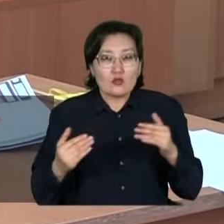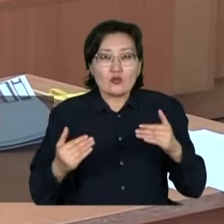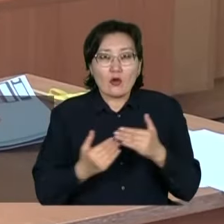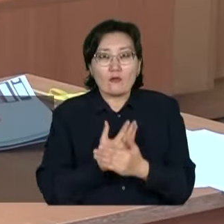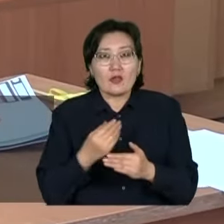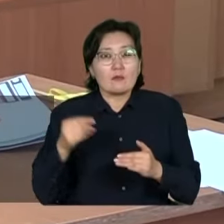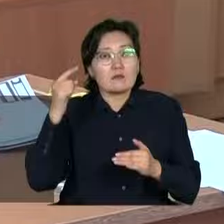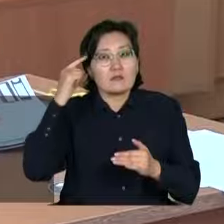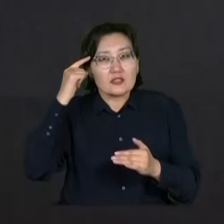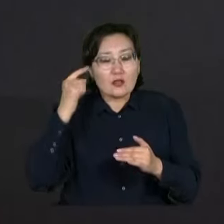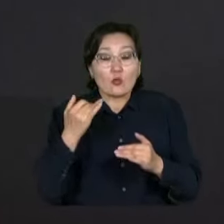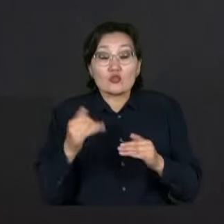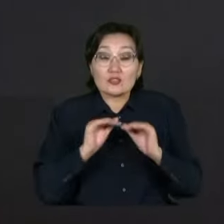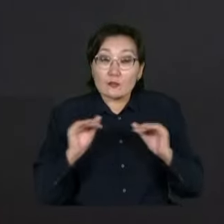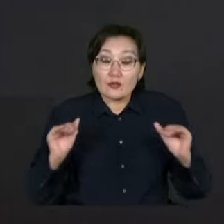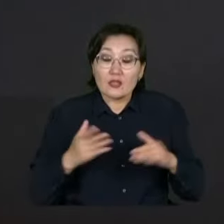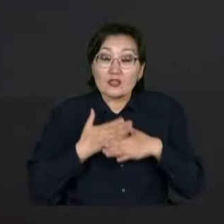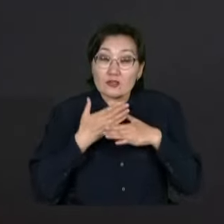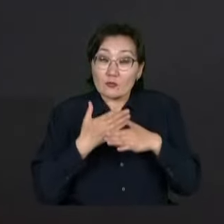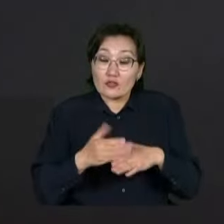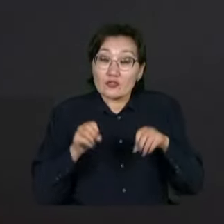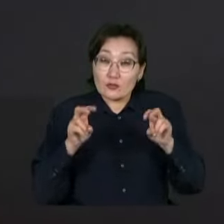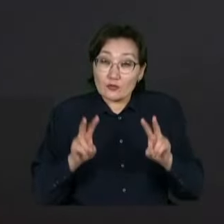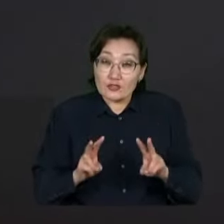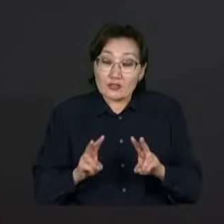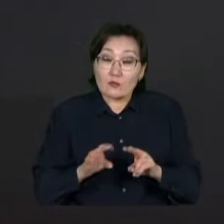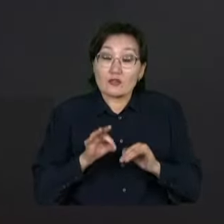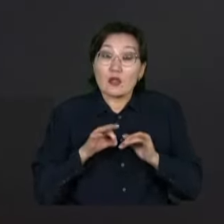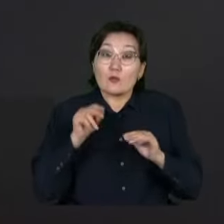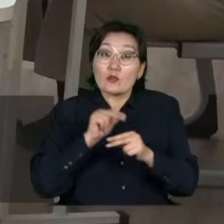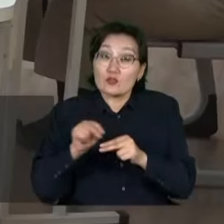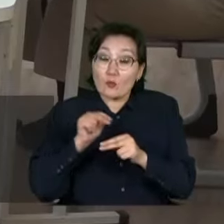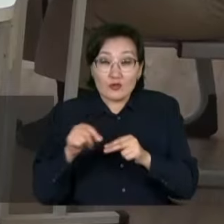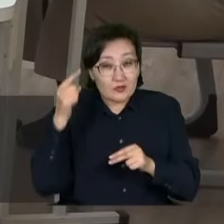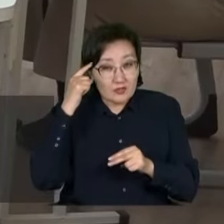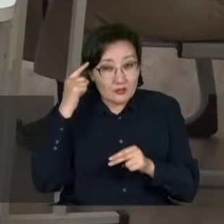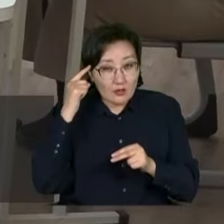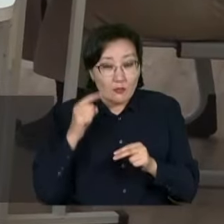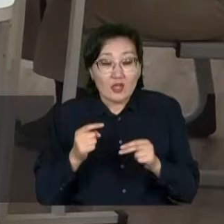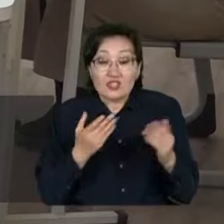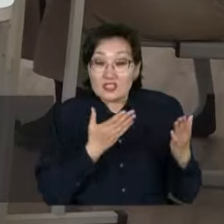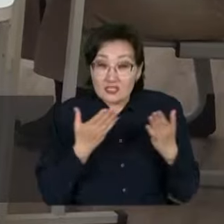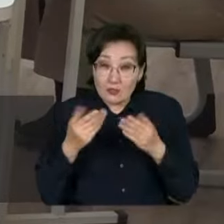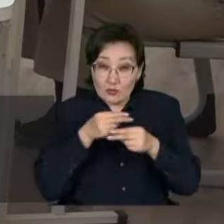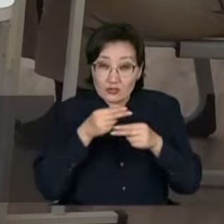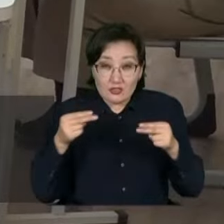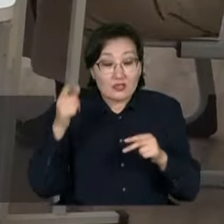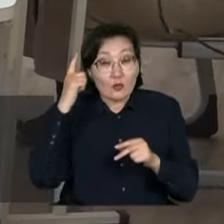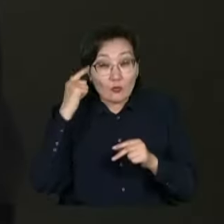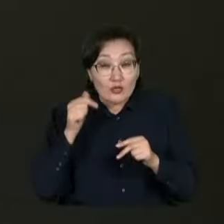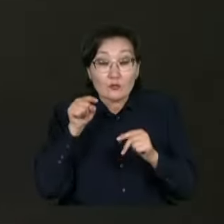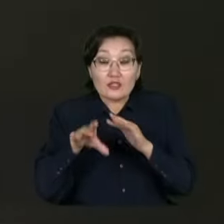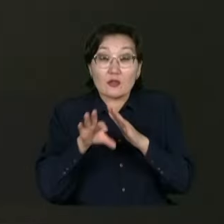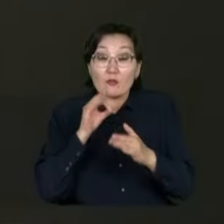у школьников. С помощью нейросети специалисты намерены привить способность к пониманию учебных текстов с умением извлекать